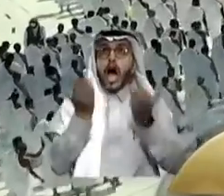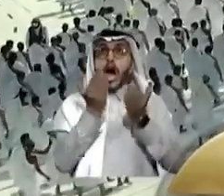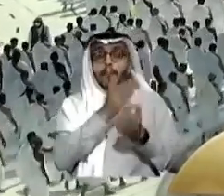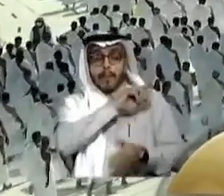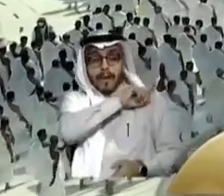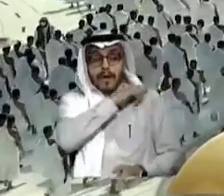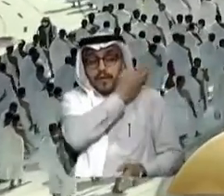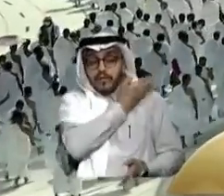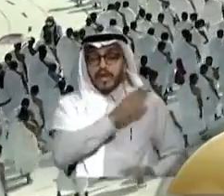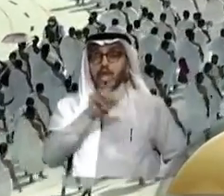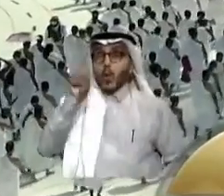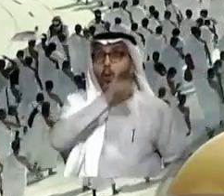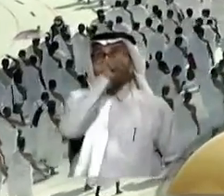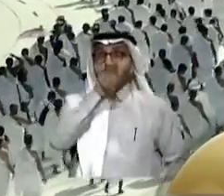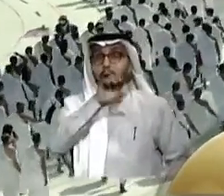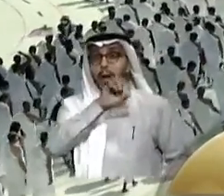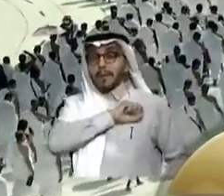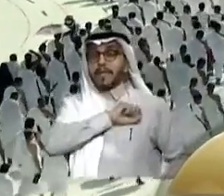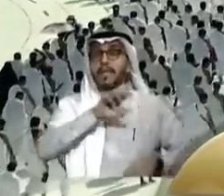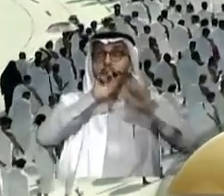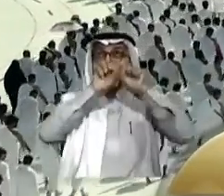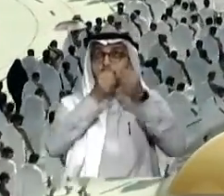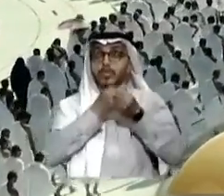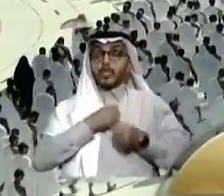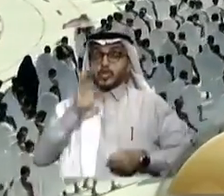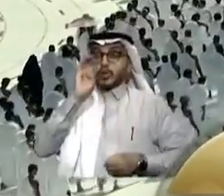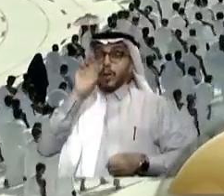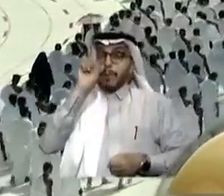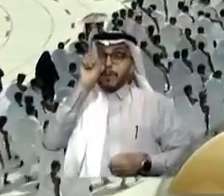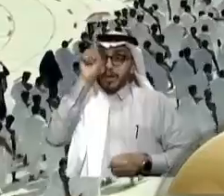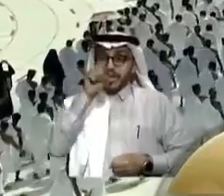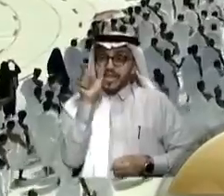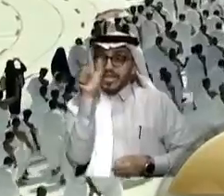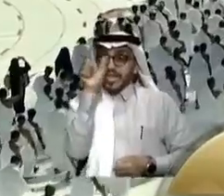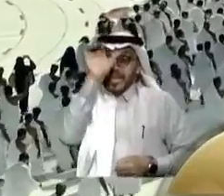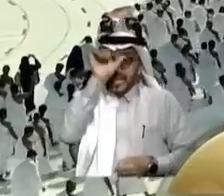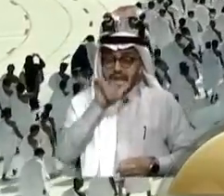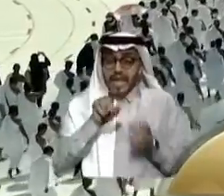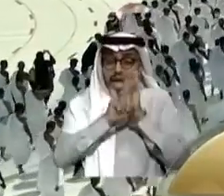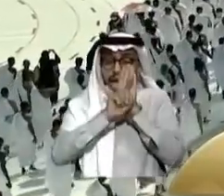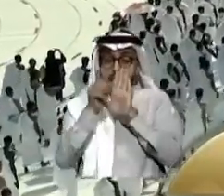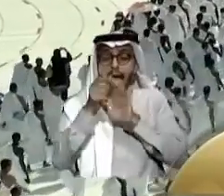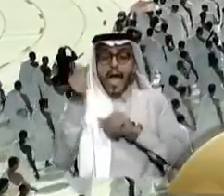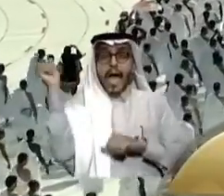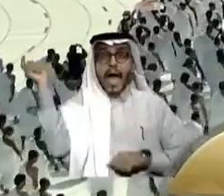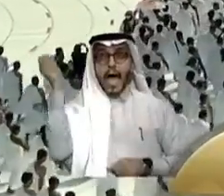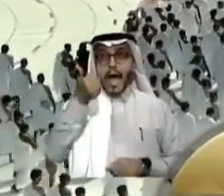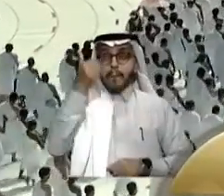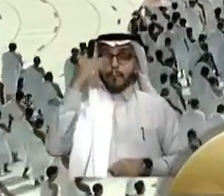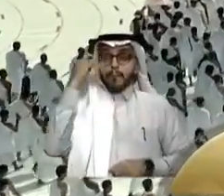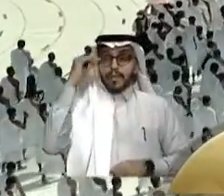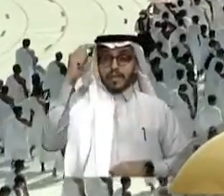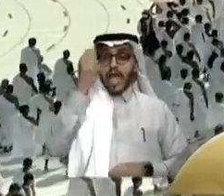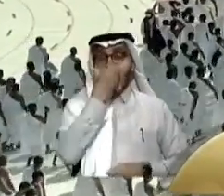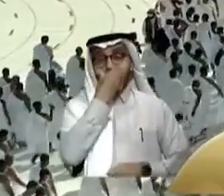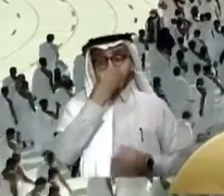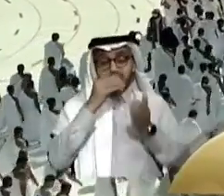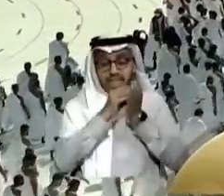لي وارحمني واجبرني. أخرجه أحمد وأبو داود